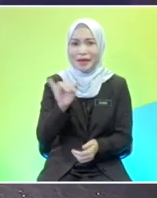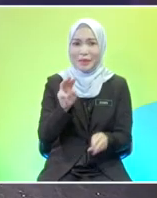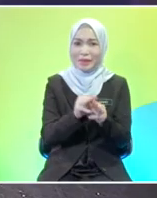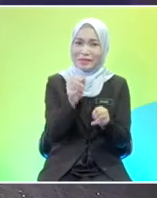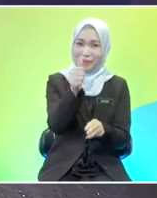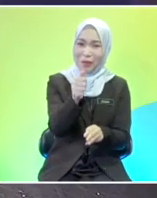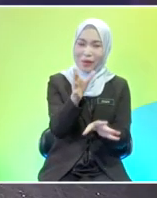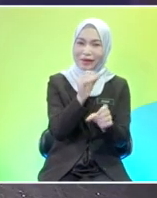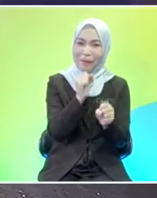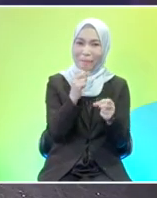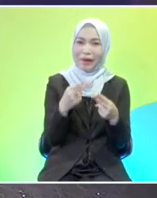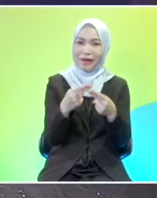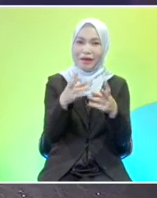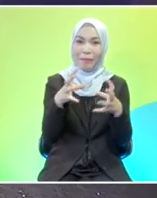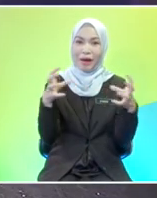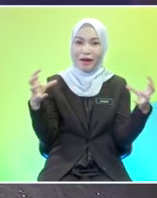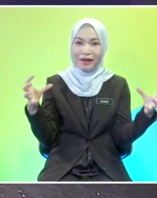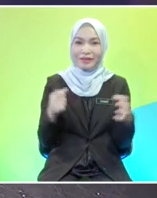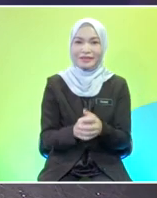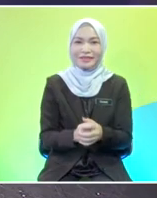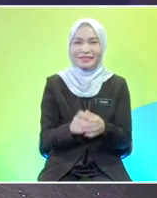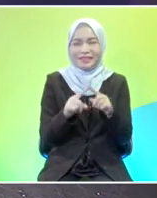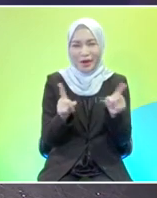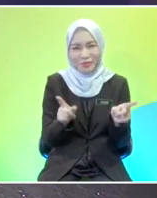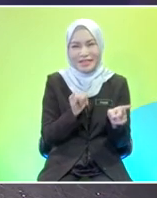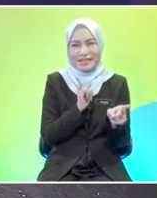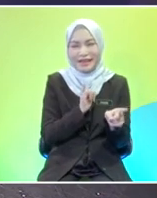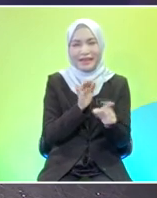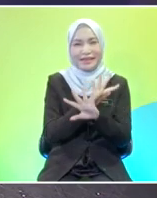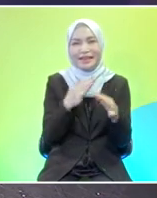semuanya sampai buka lagi